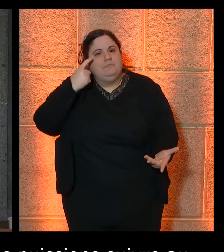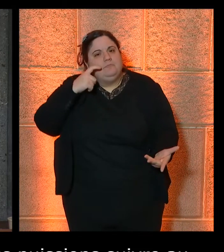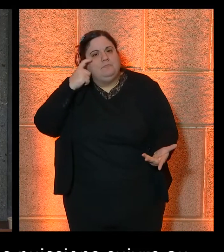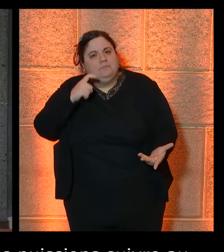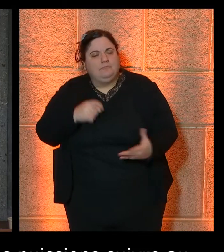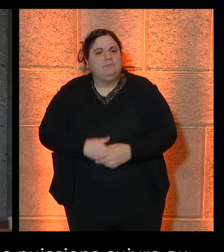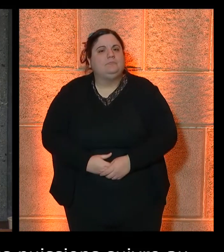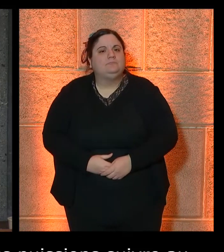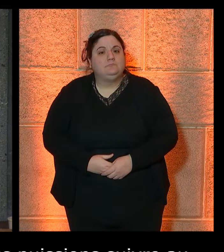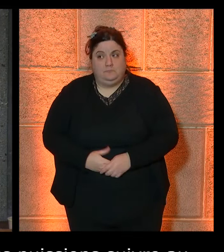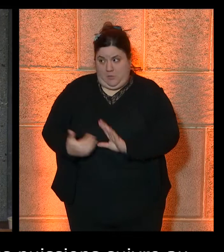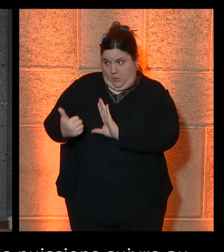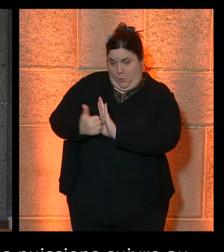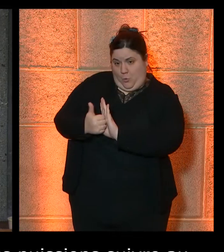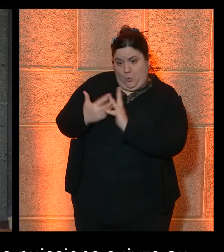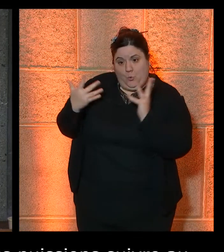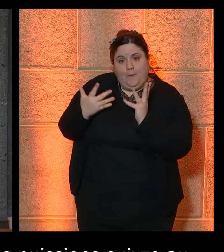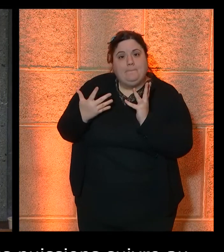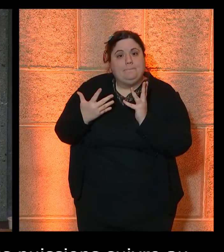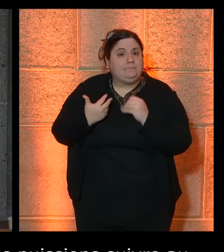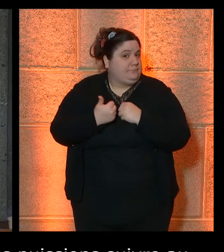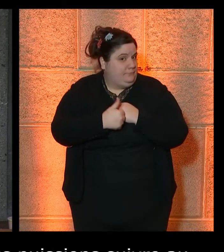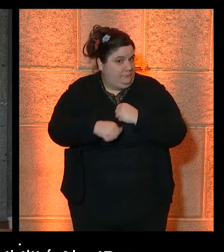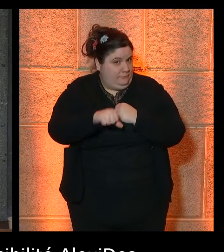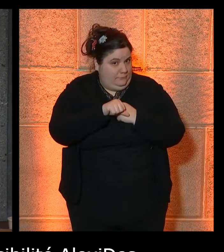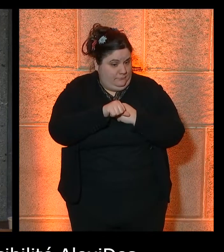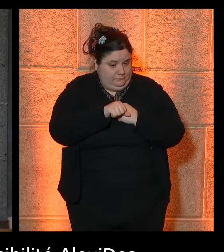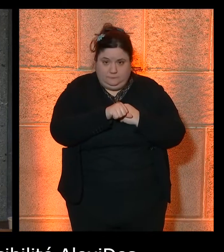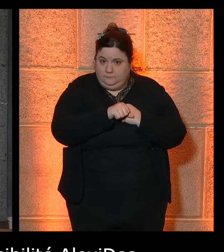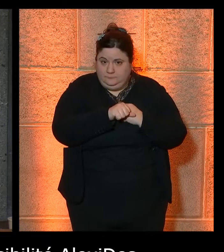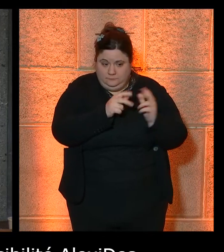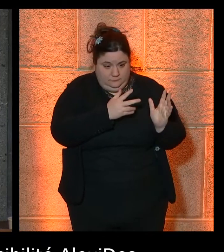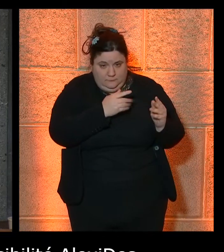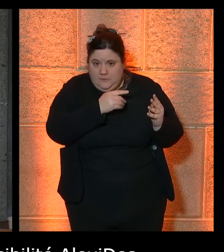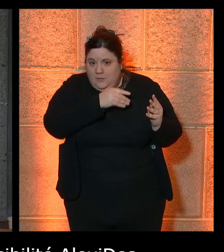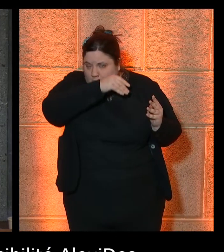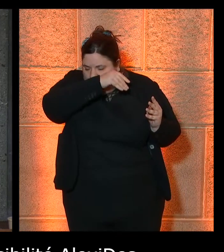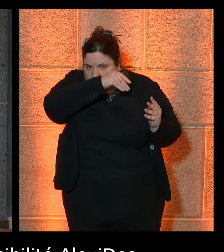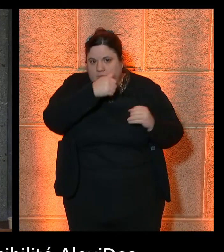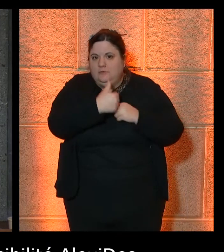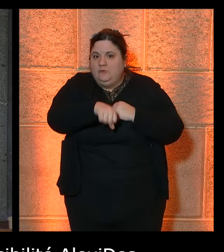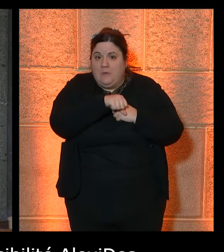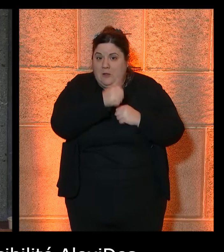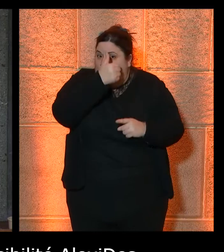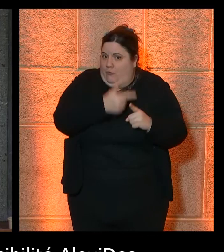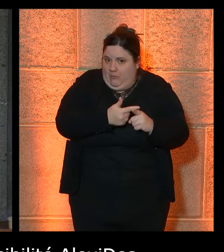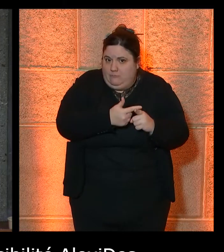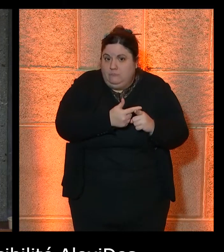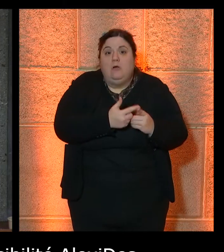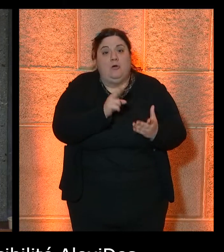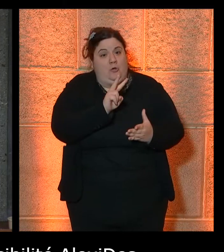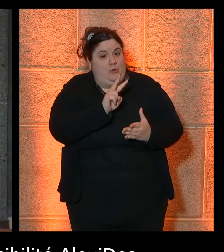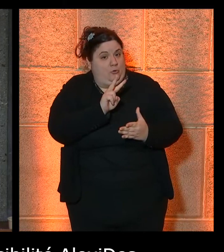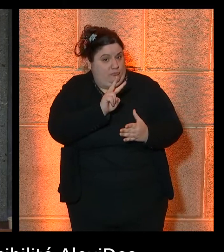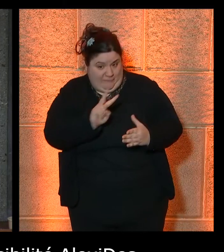un rôle très précis, c'est chaque semaine, à partir de la semaine prochaine, de diffuser le vendredi, en fin de